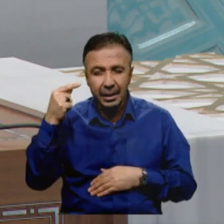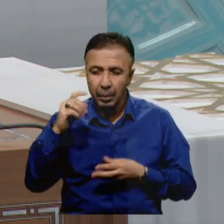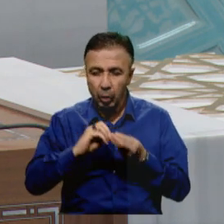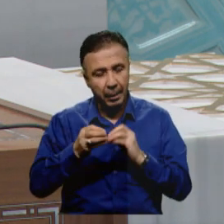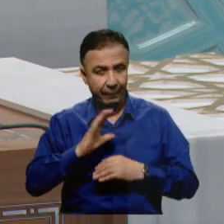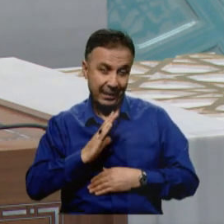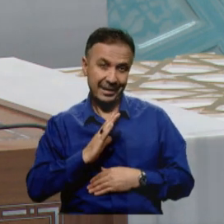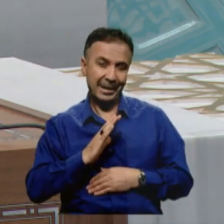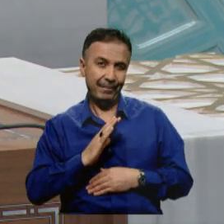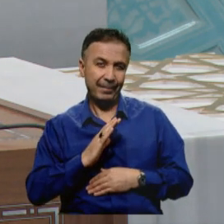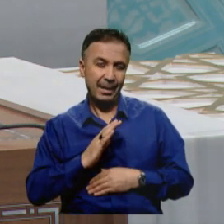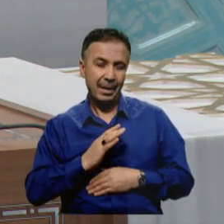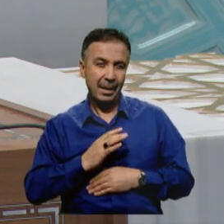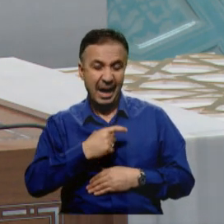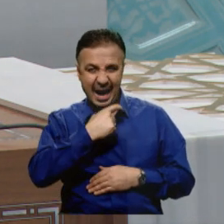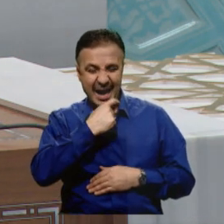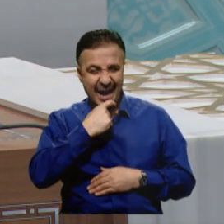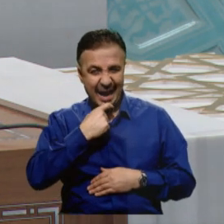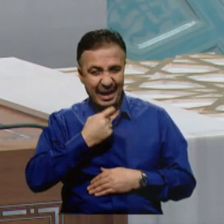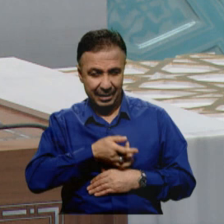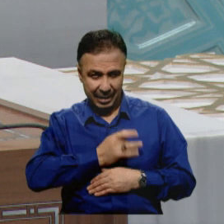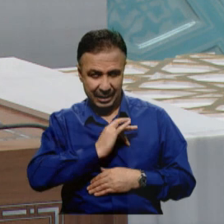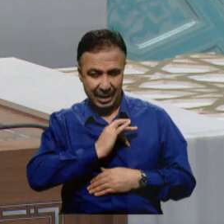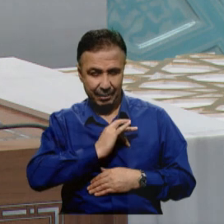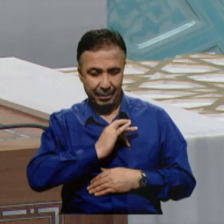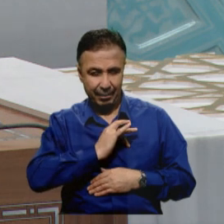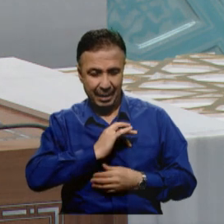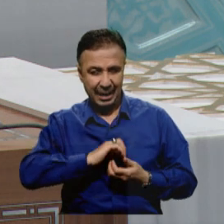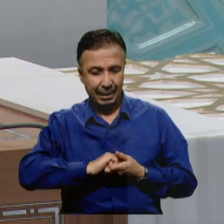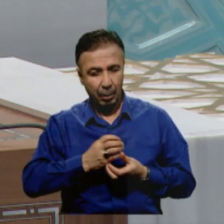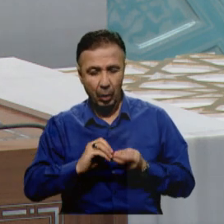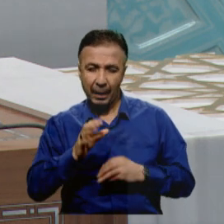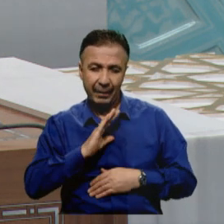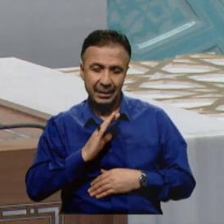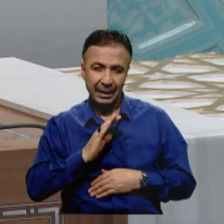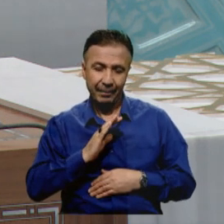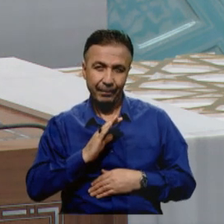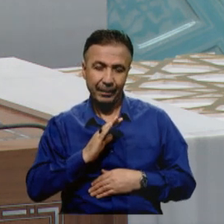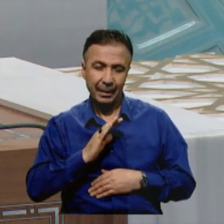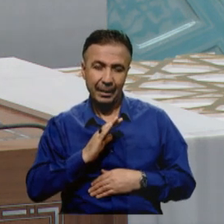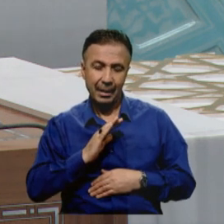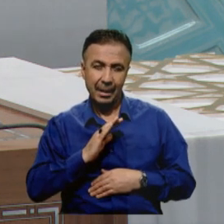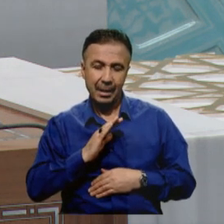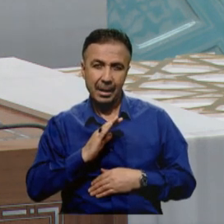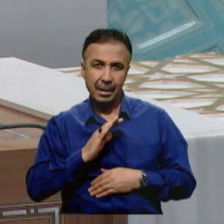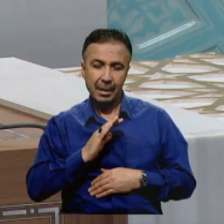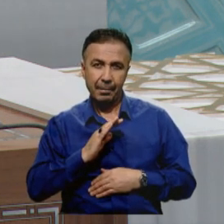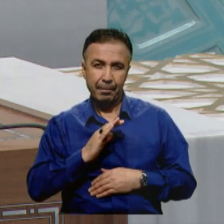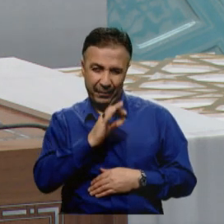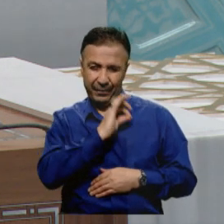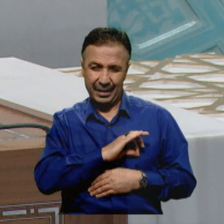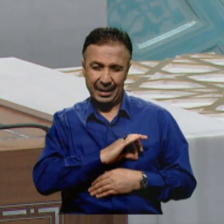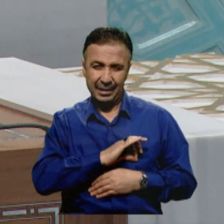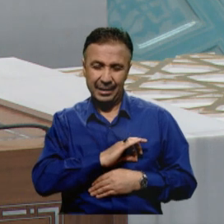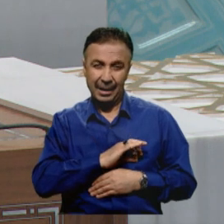varsa, İhlasta bir zedelenme varsa, bir dünyevi arzu çıkar menfaat varsa Allah muhafaza, bir